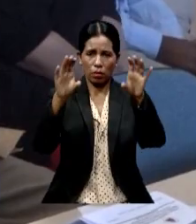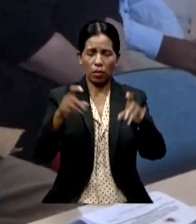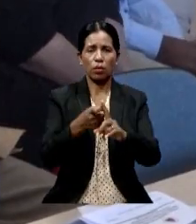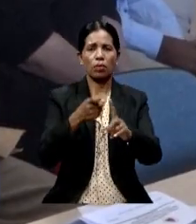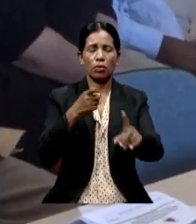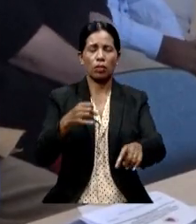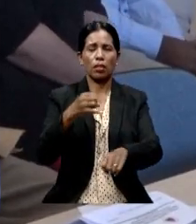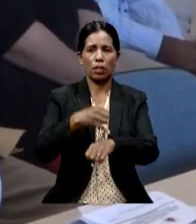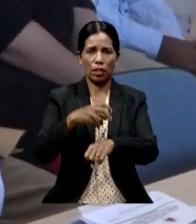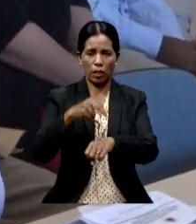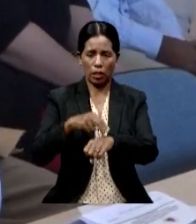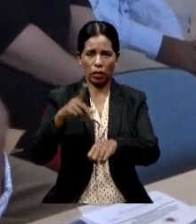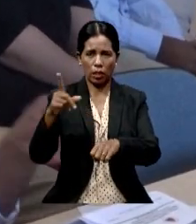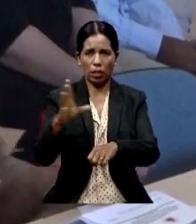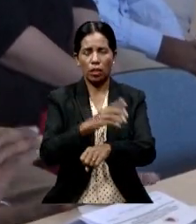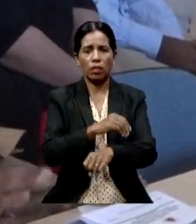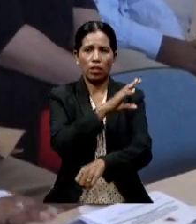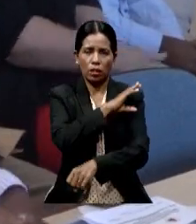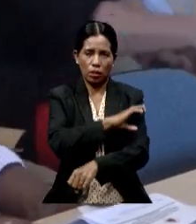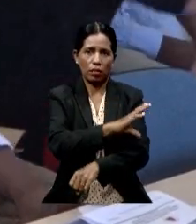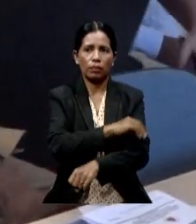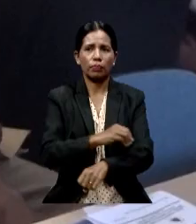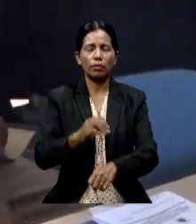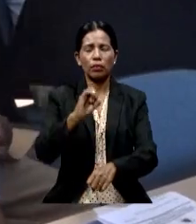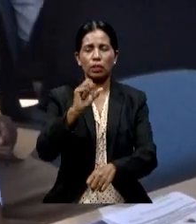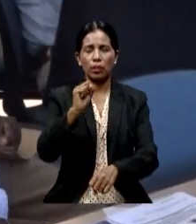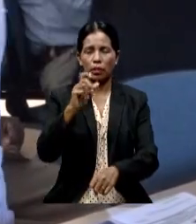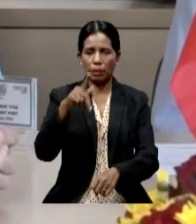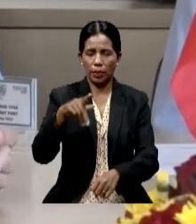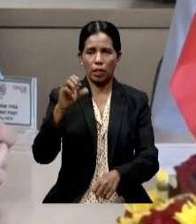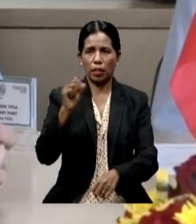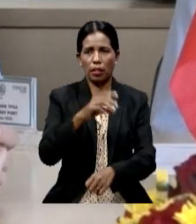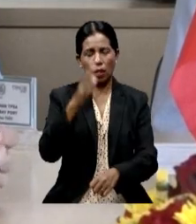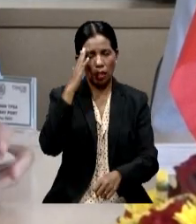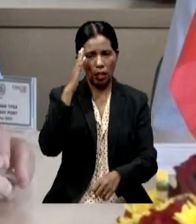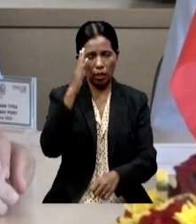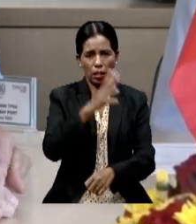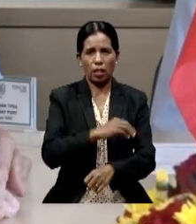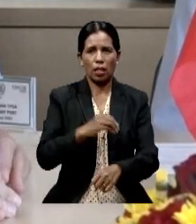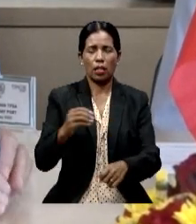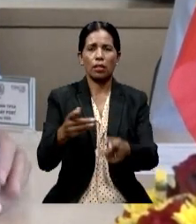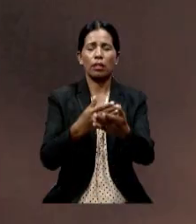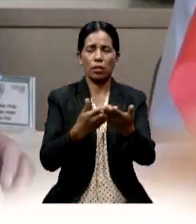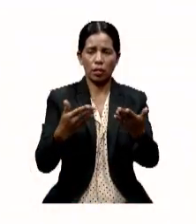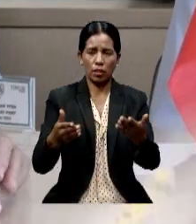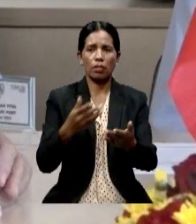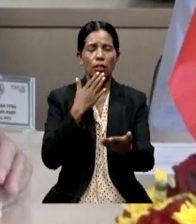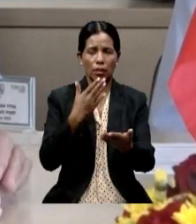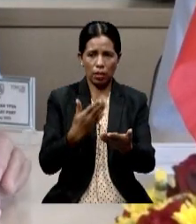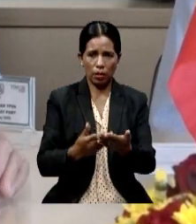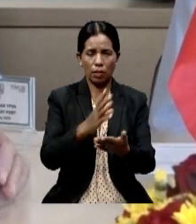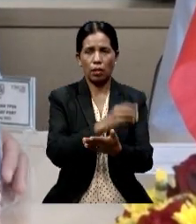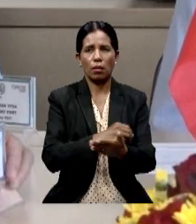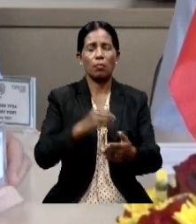International Ship and Port Facility Security ISPS tambah rekonyese Porto Tibar ni fasilidade seguro liu